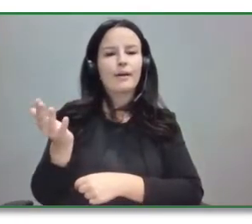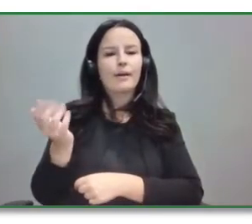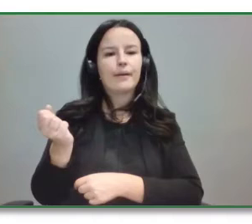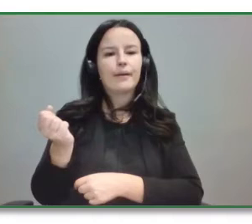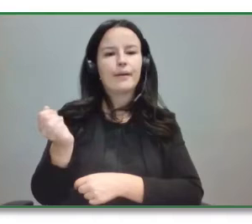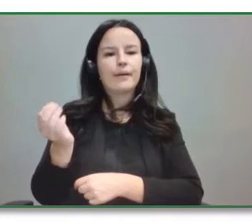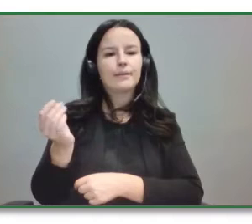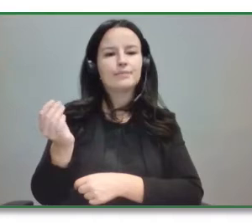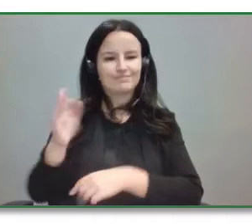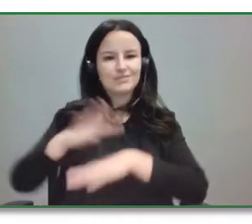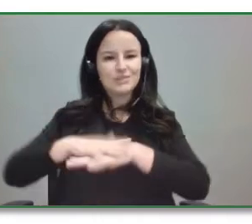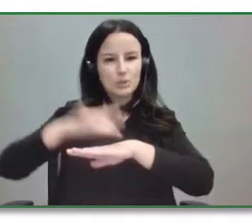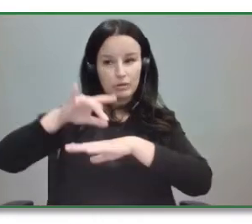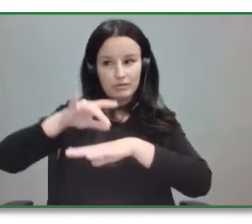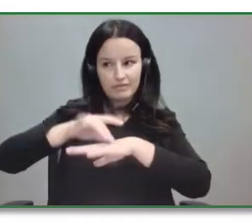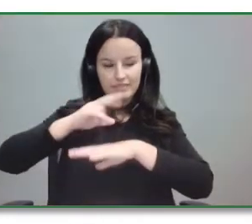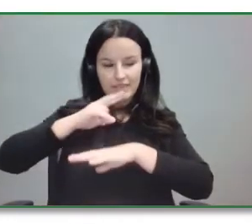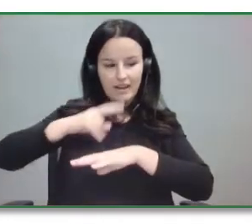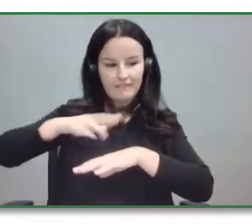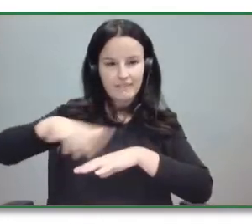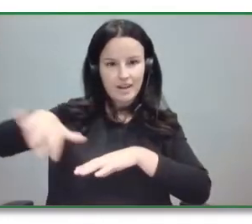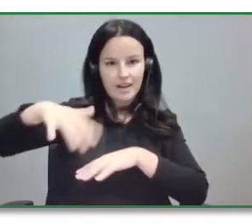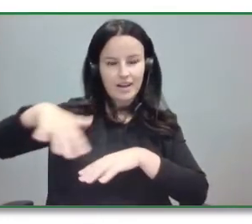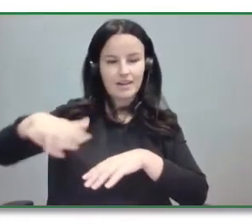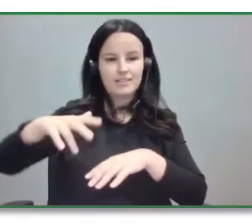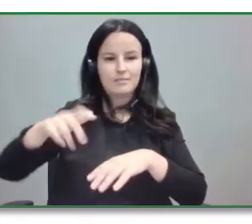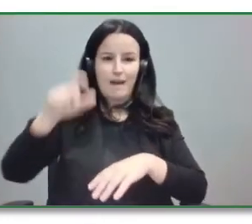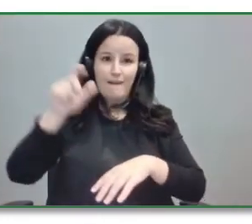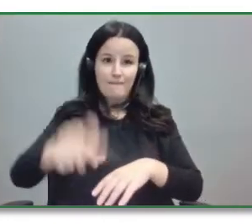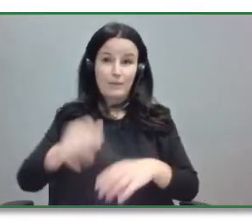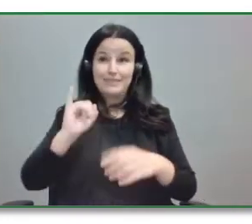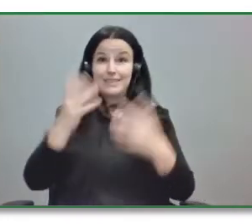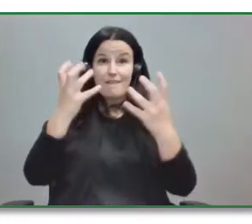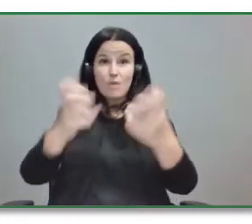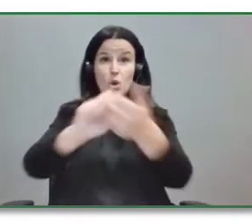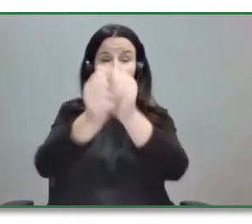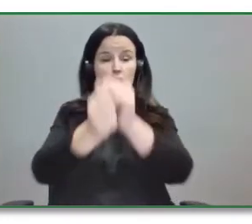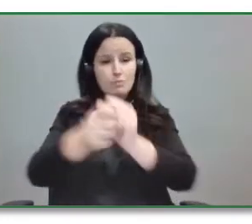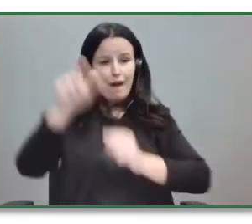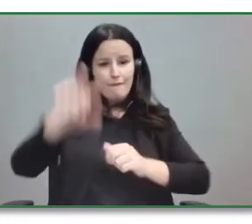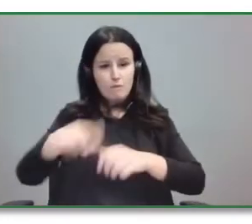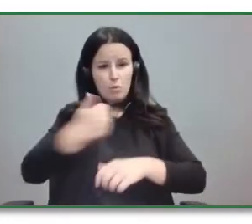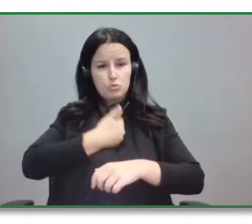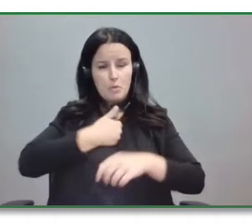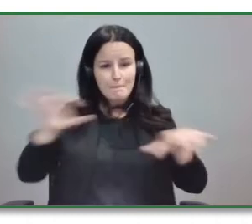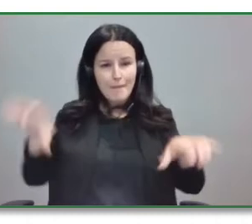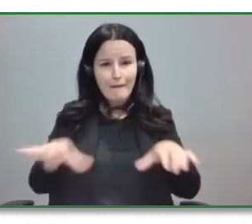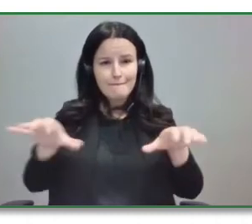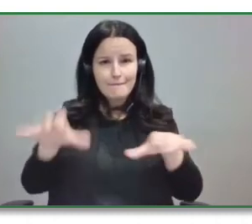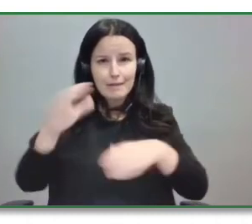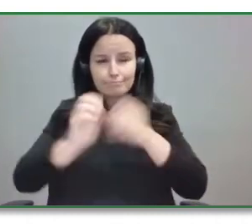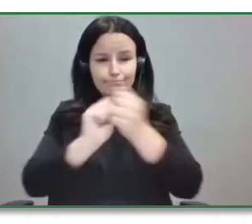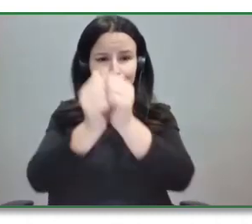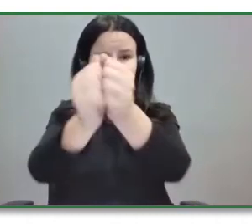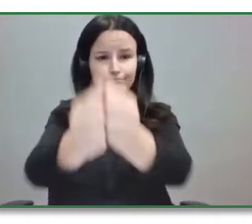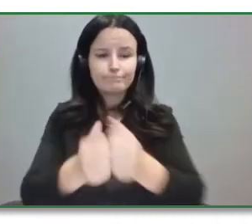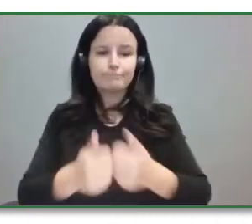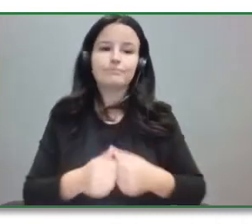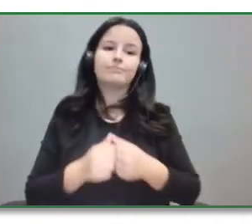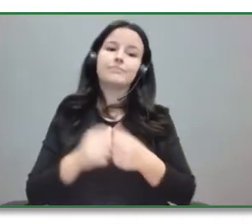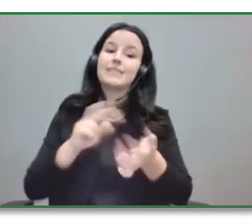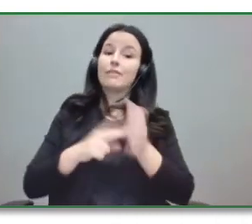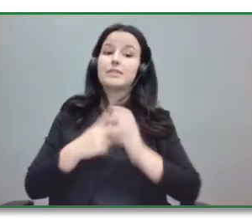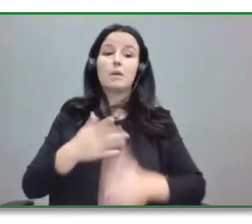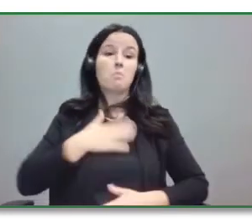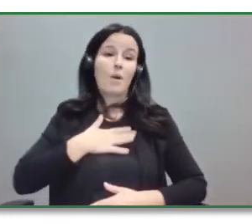le terrain même. Alors, il faut être le changement que l'on veut voir dans le monde. Et j'ai donc passé la majeure partie de ma vie